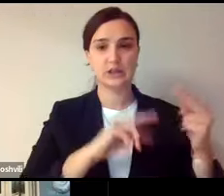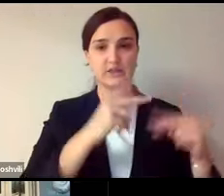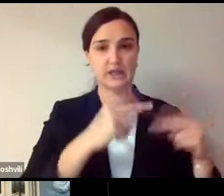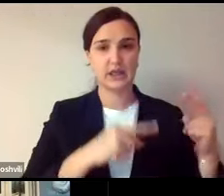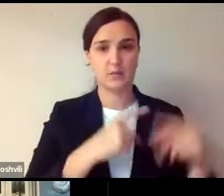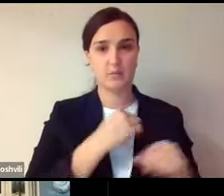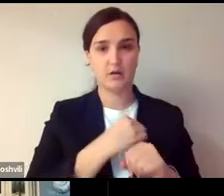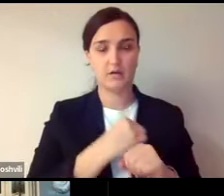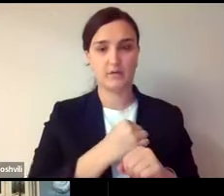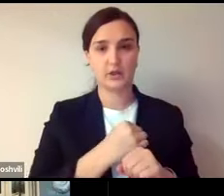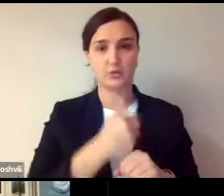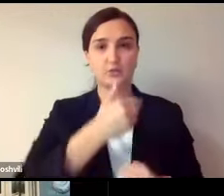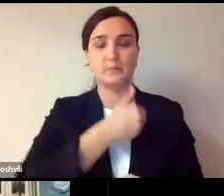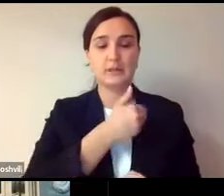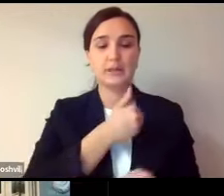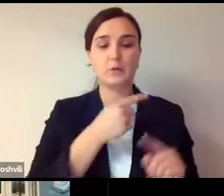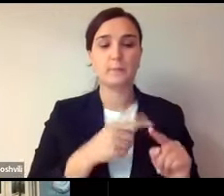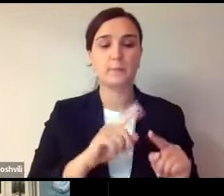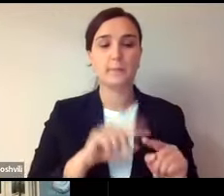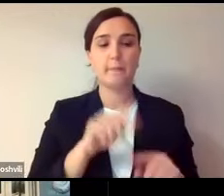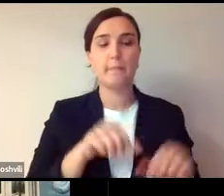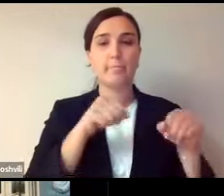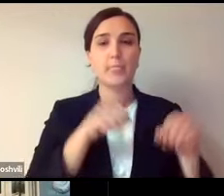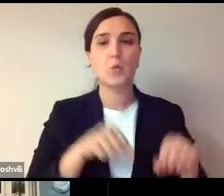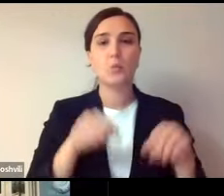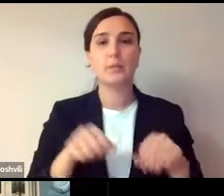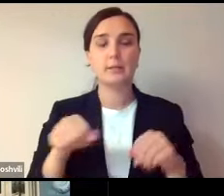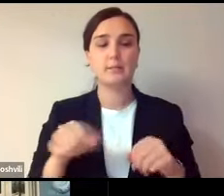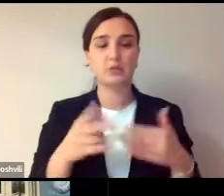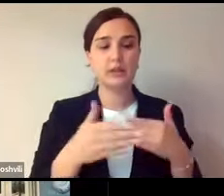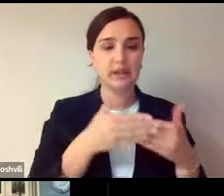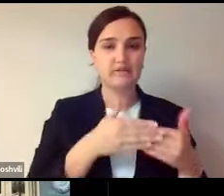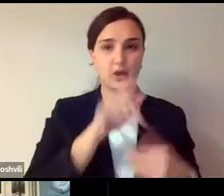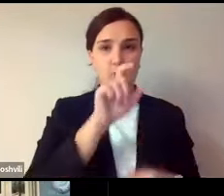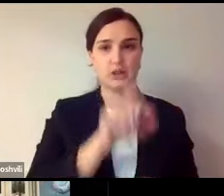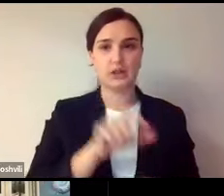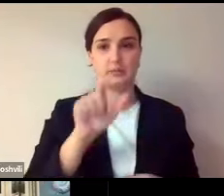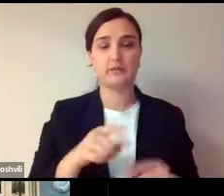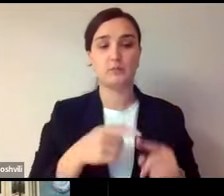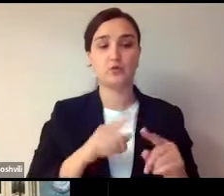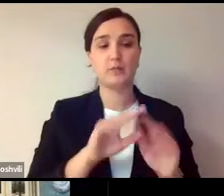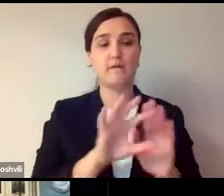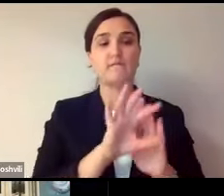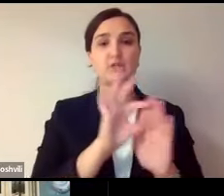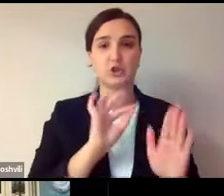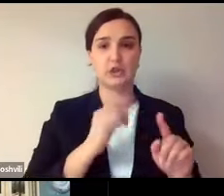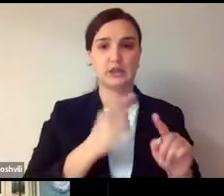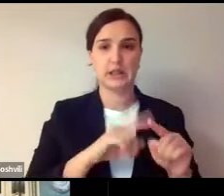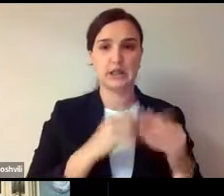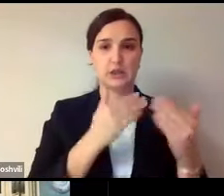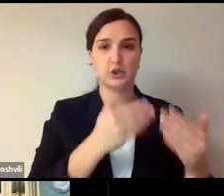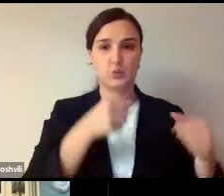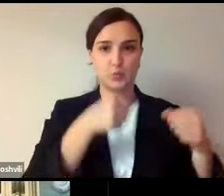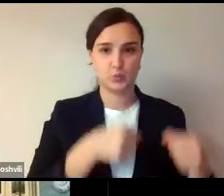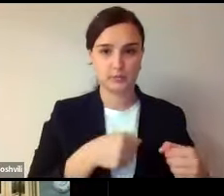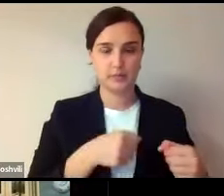ჩვენ გვინდა რომ აი ეს აბსტრაქტული უფლებები დავაახლოთ ადამიანთან. ამიტომ აირჩიეთ ეს უფლება დღეს. და სხვათა